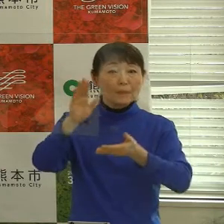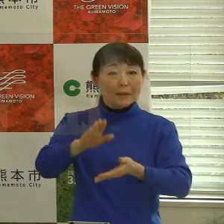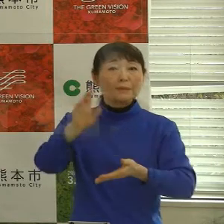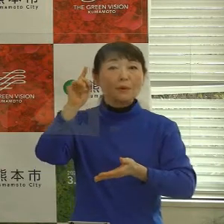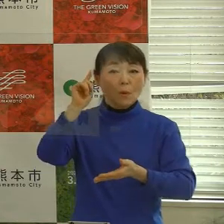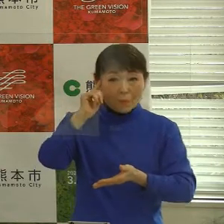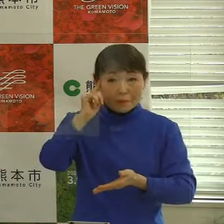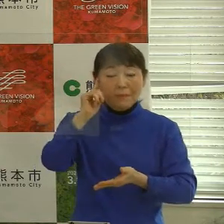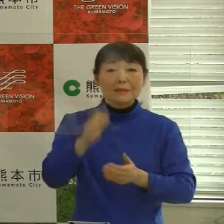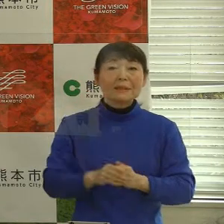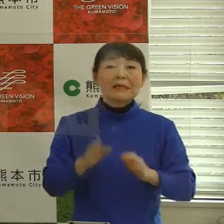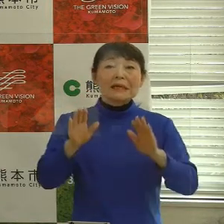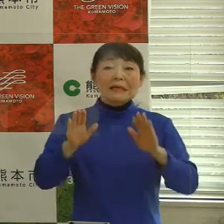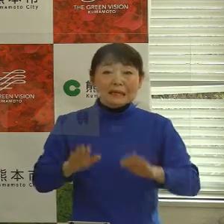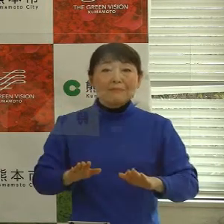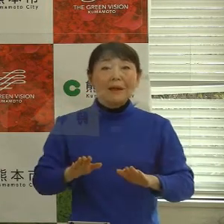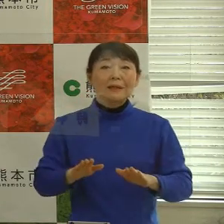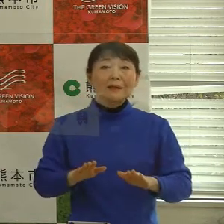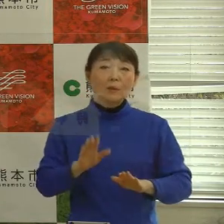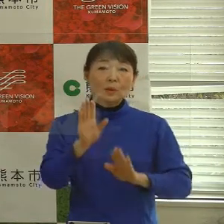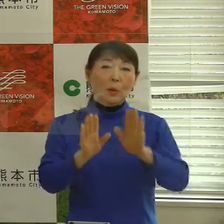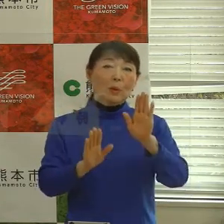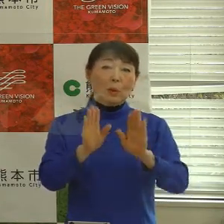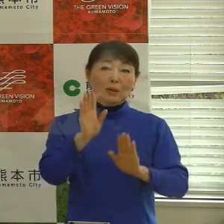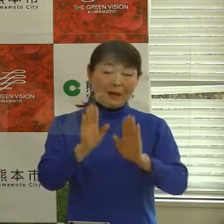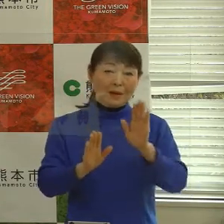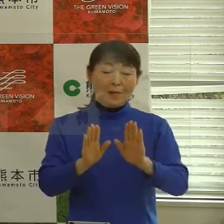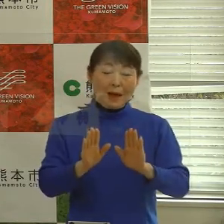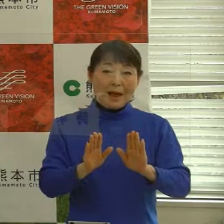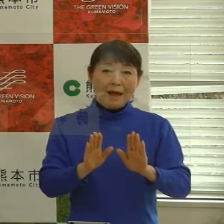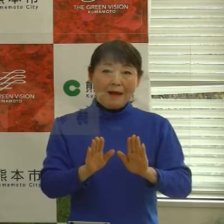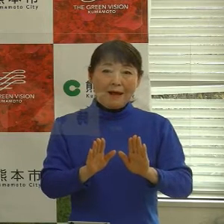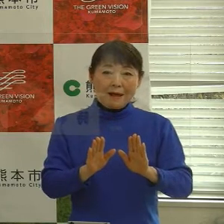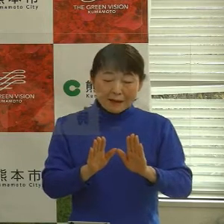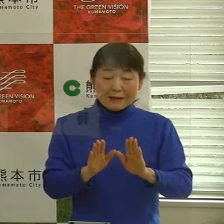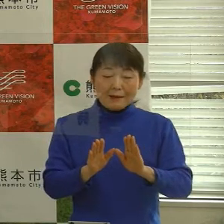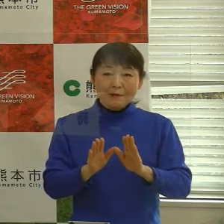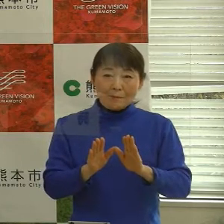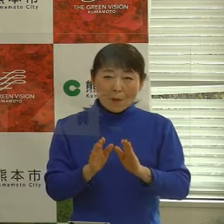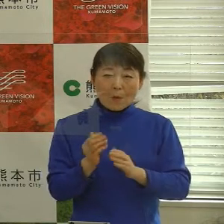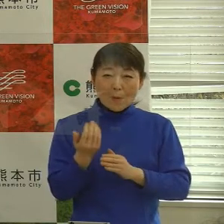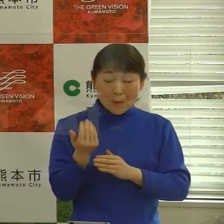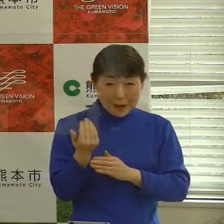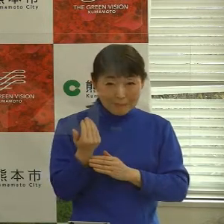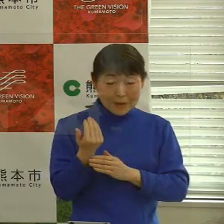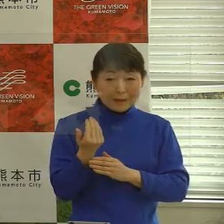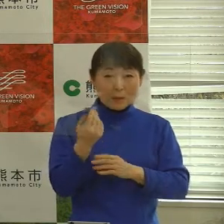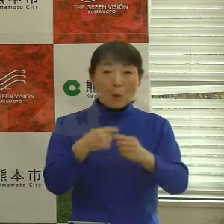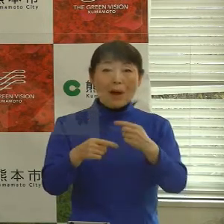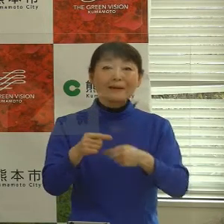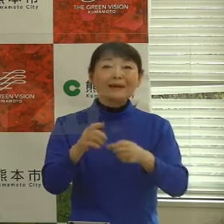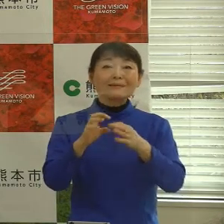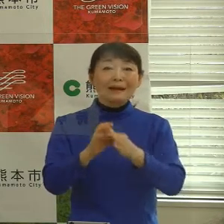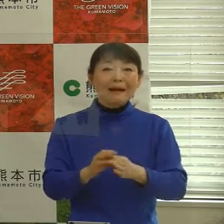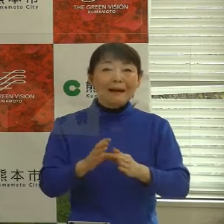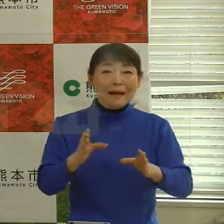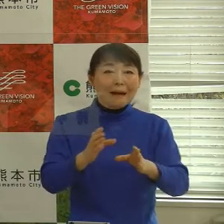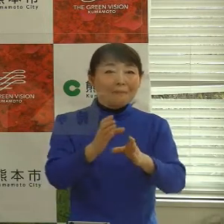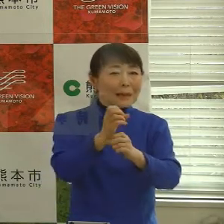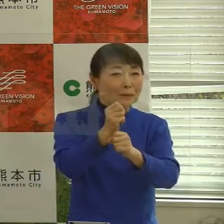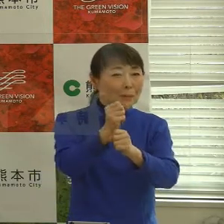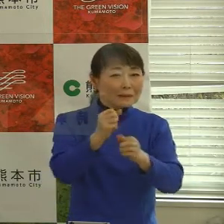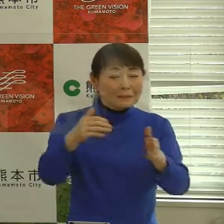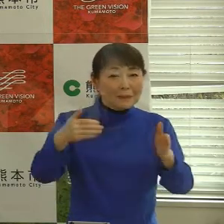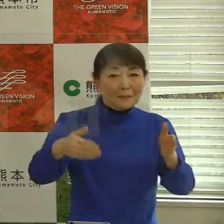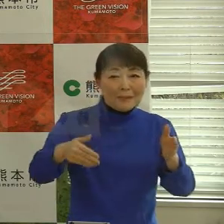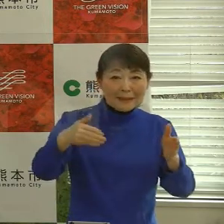。まだ現時点でちょっとまだ直近の話で、あるので、そこまではまとまっていないということ